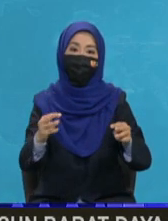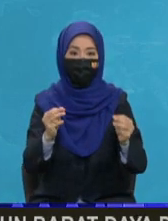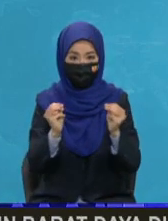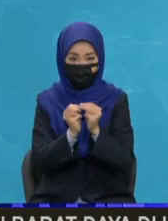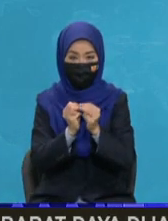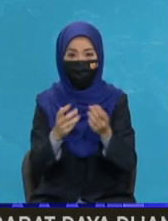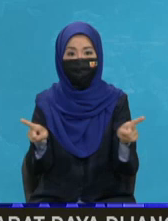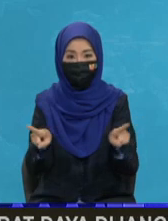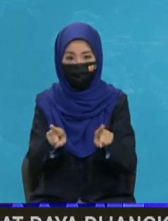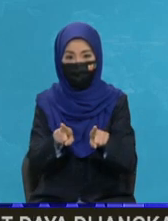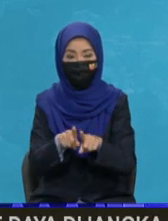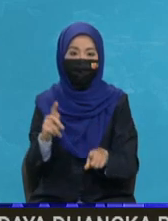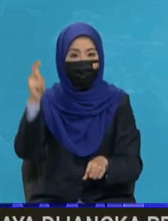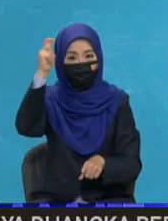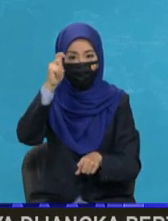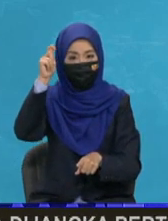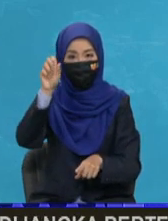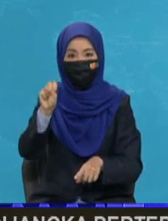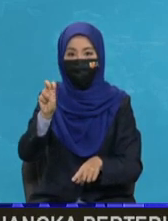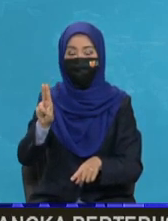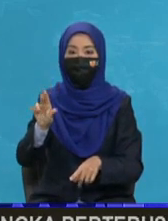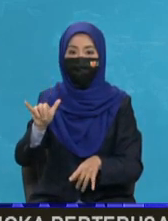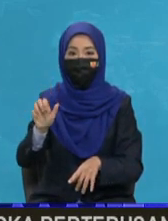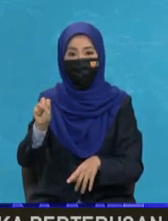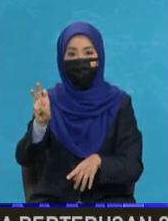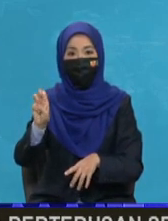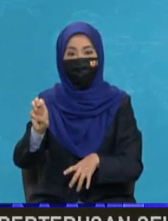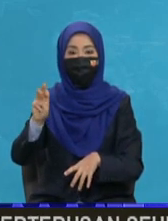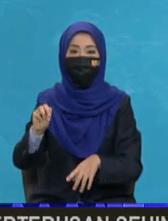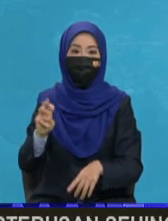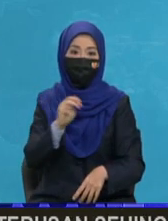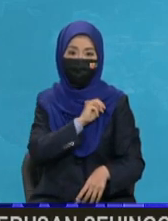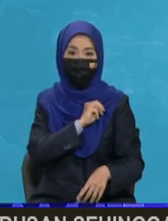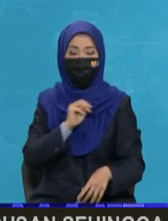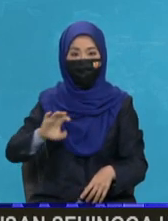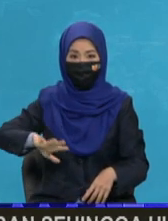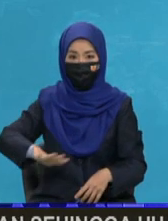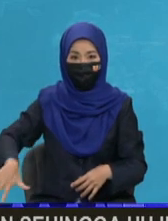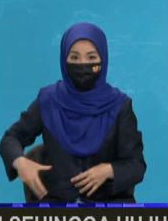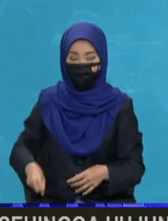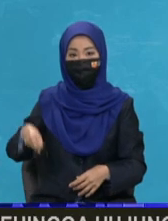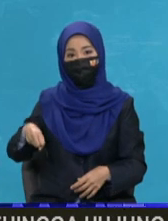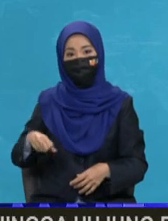kan bersama oleh Tuhan yang terutama size menteri lombong dan tenaga